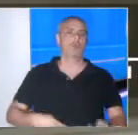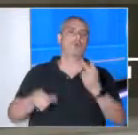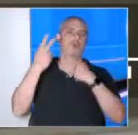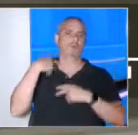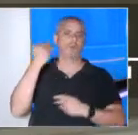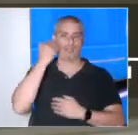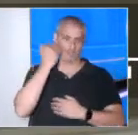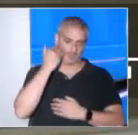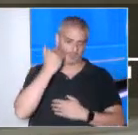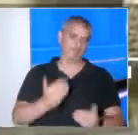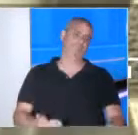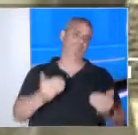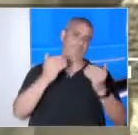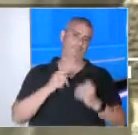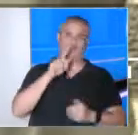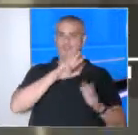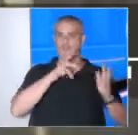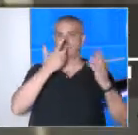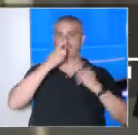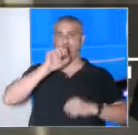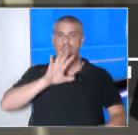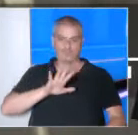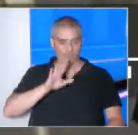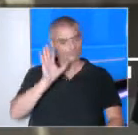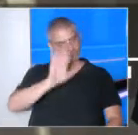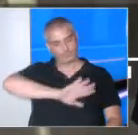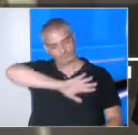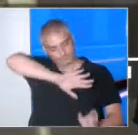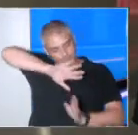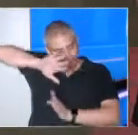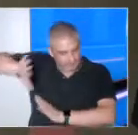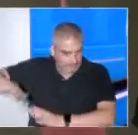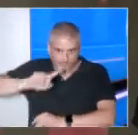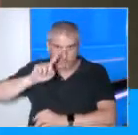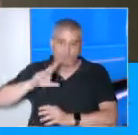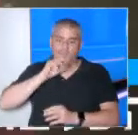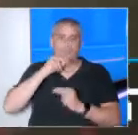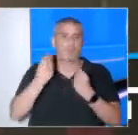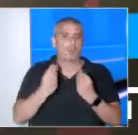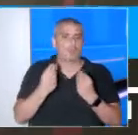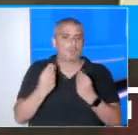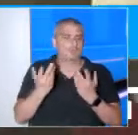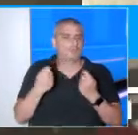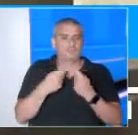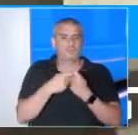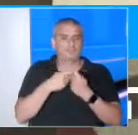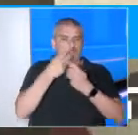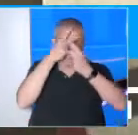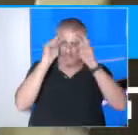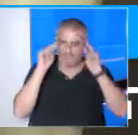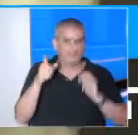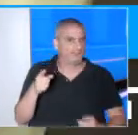של האמריקנים שנסוגים, 1975. בוא נניח רגע לעניין הזה, אולי נגיע לזה עוד מעט. כלפי